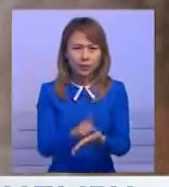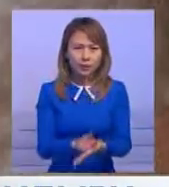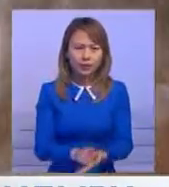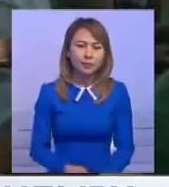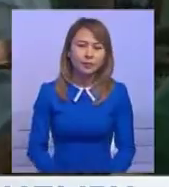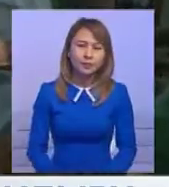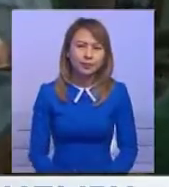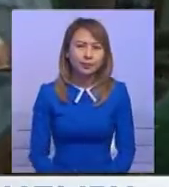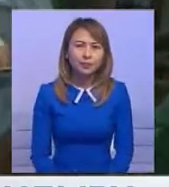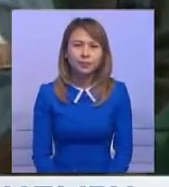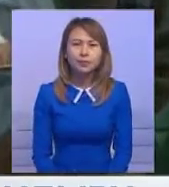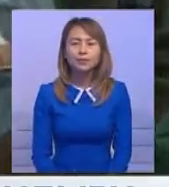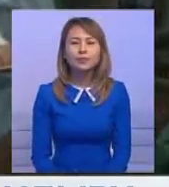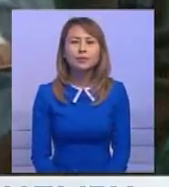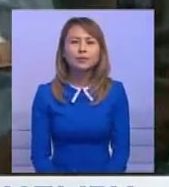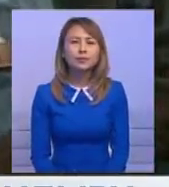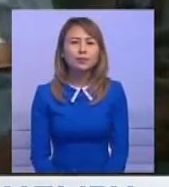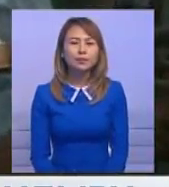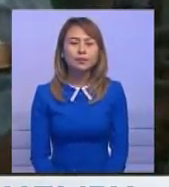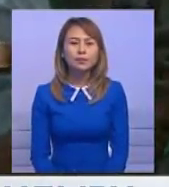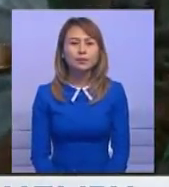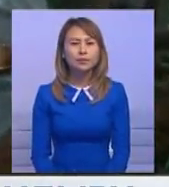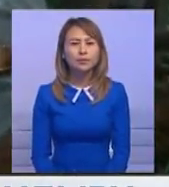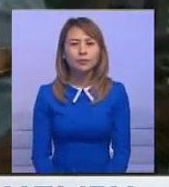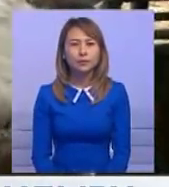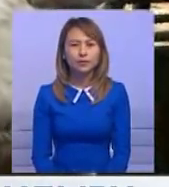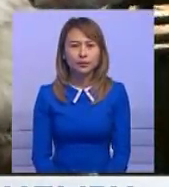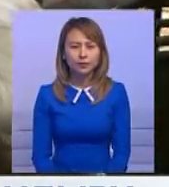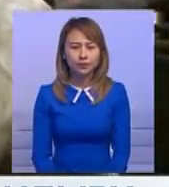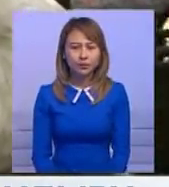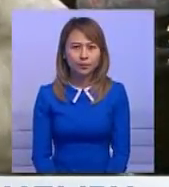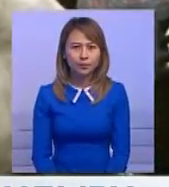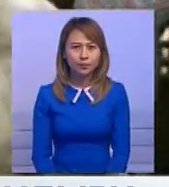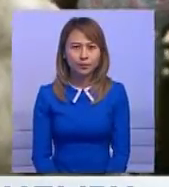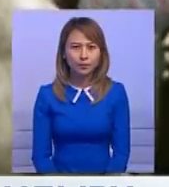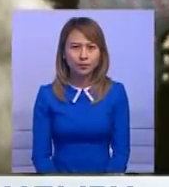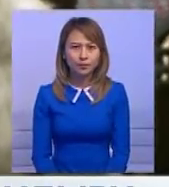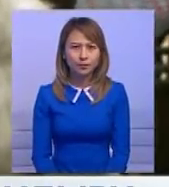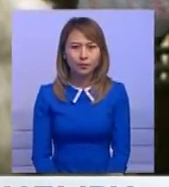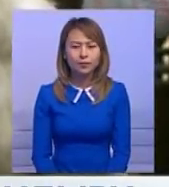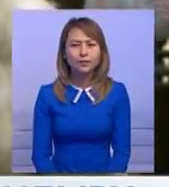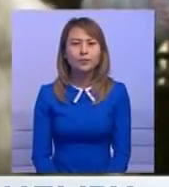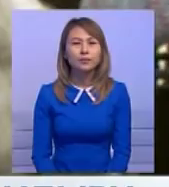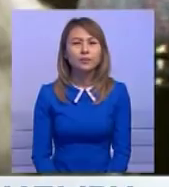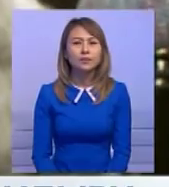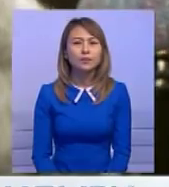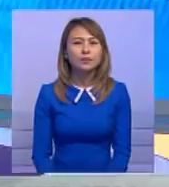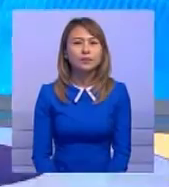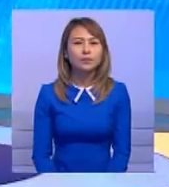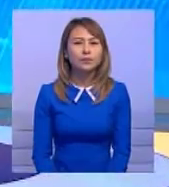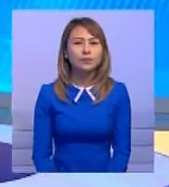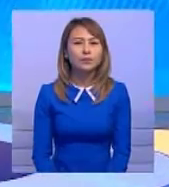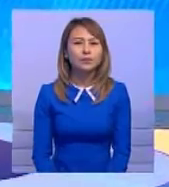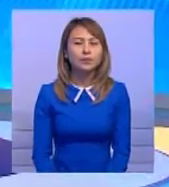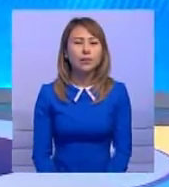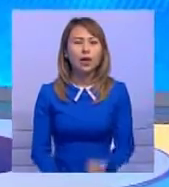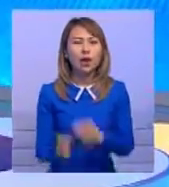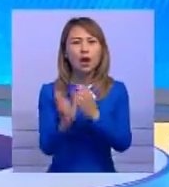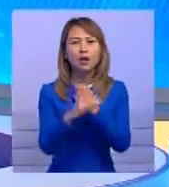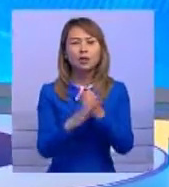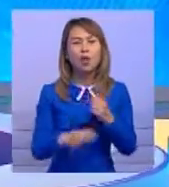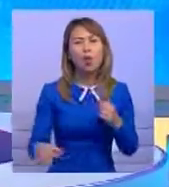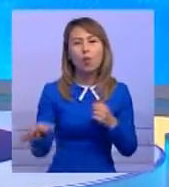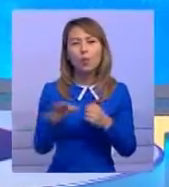Болат Көгенайұлы, Медет Өмірханов, Берік Жобалайұлы, Хабар 24, Шығыс Қазақстан облысынан. Атырау